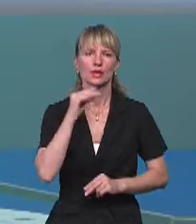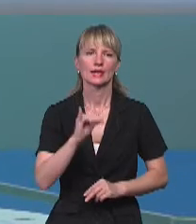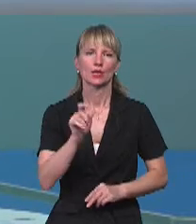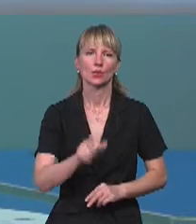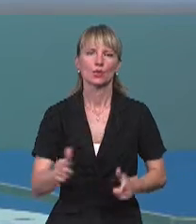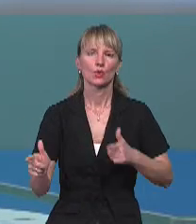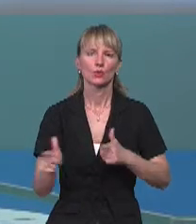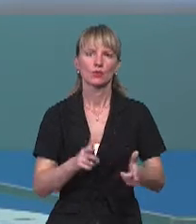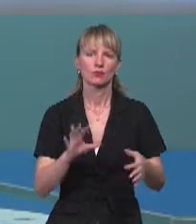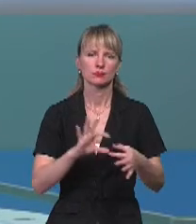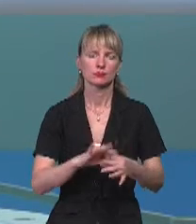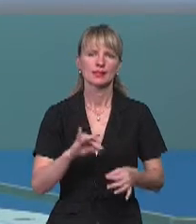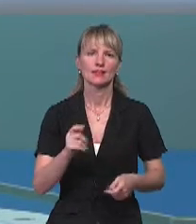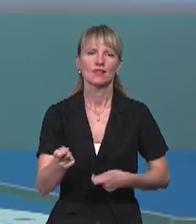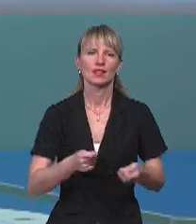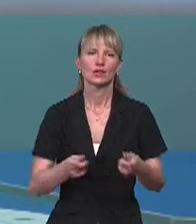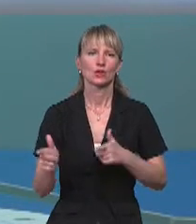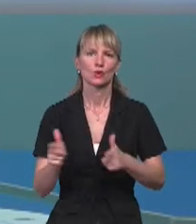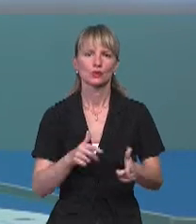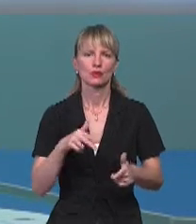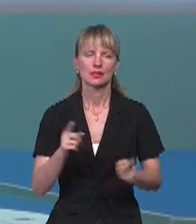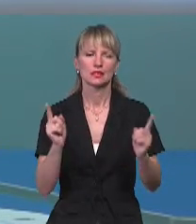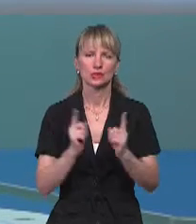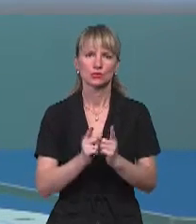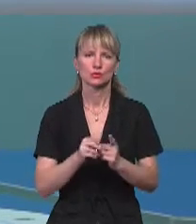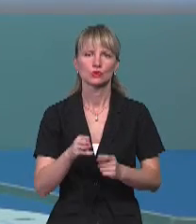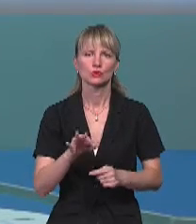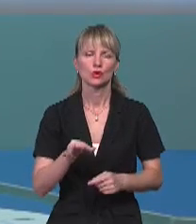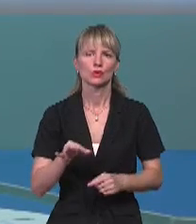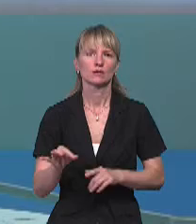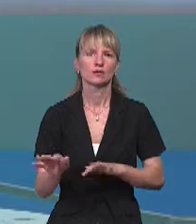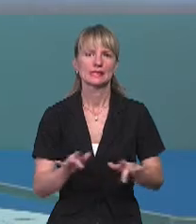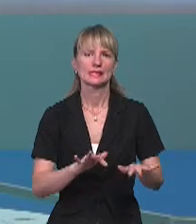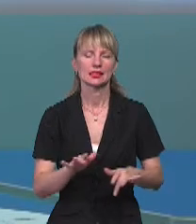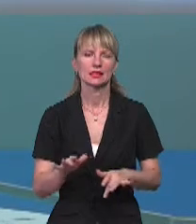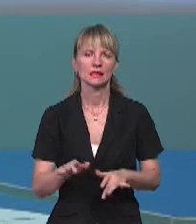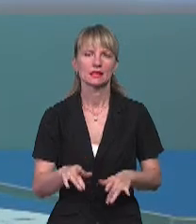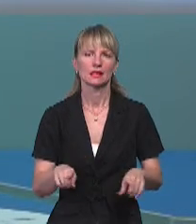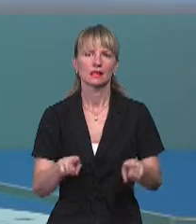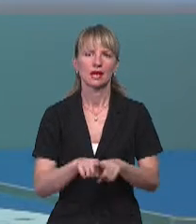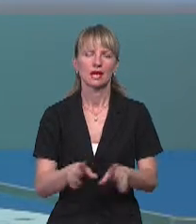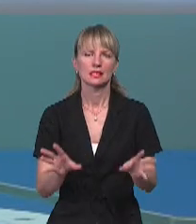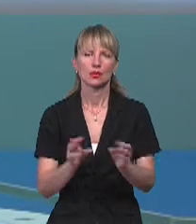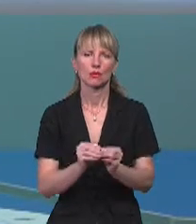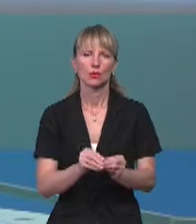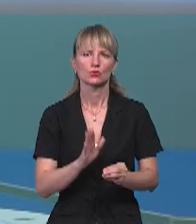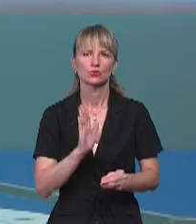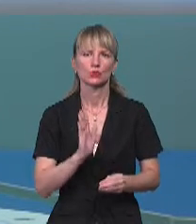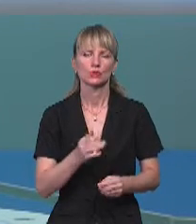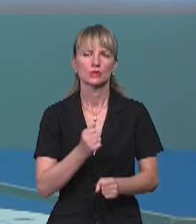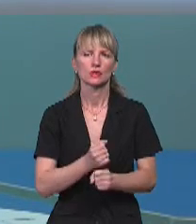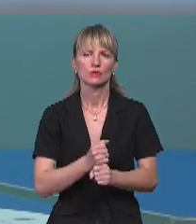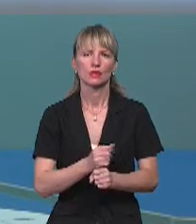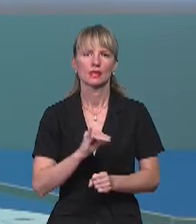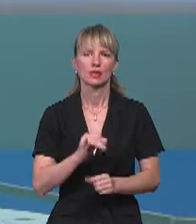люди готові долучитися, і влада готова піти на зустріч, то тоді, я гадаю, що такий симбіоз буде створюватися